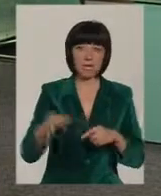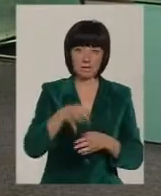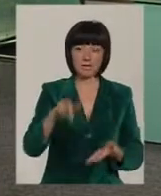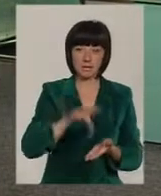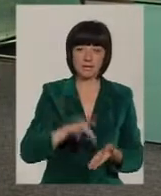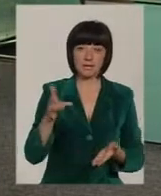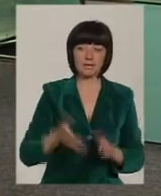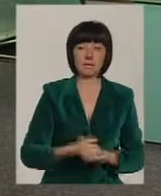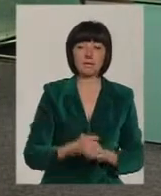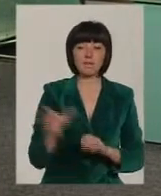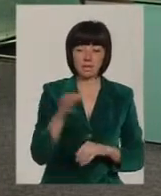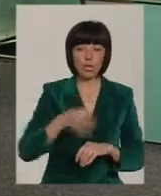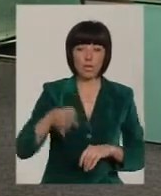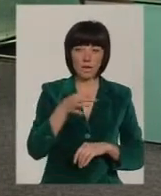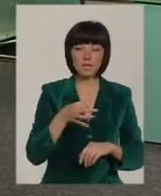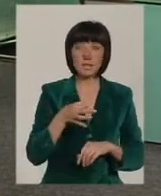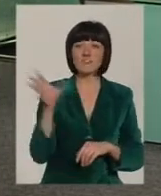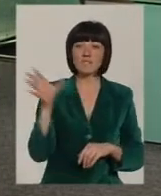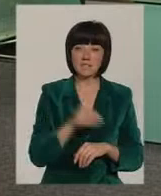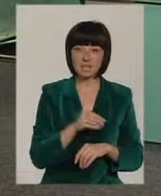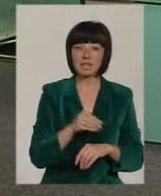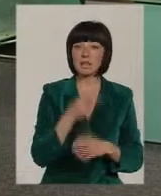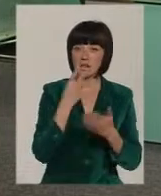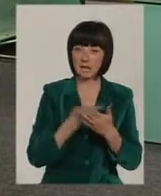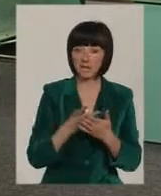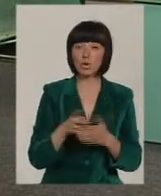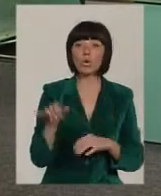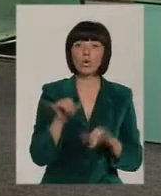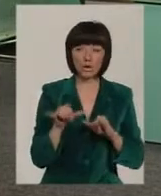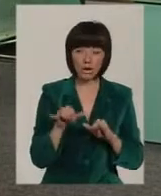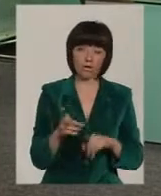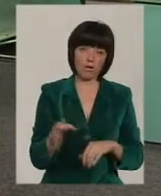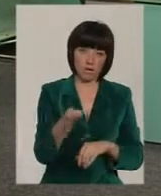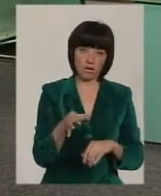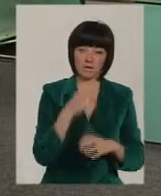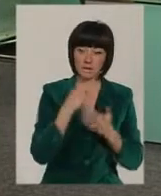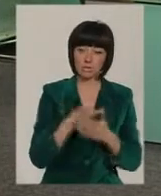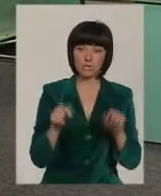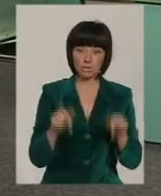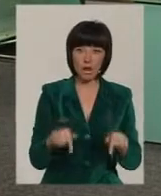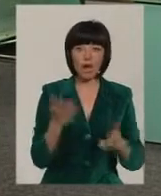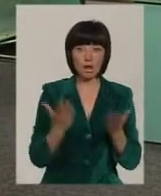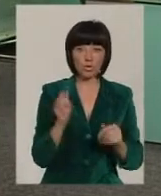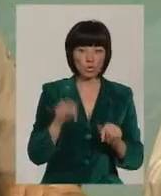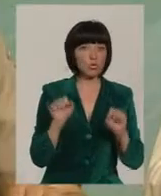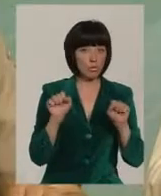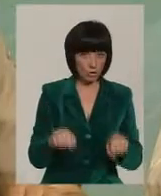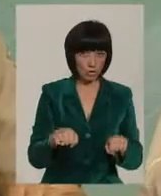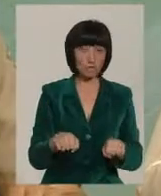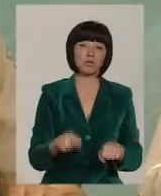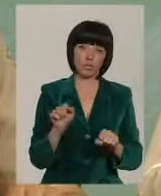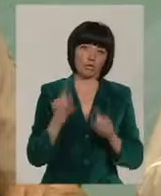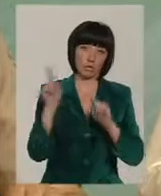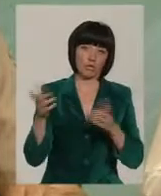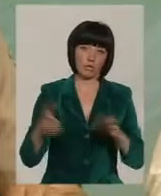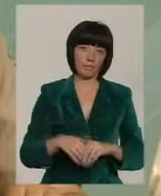обласним центром для всієї області. Тобто, всі дивляться куди? На область, всі дивляться сюди, і якщо тут можна, то можна